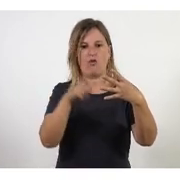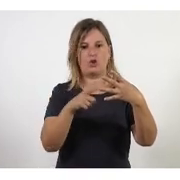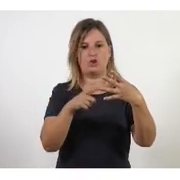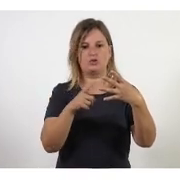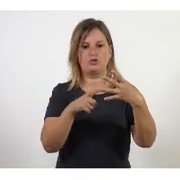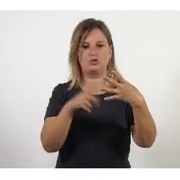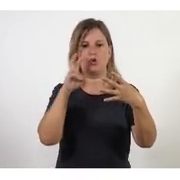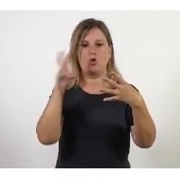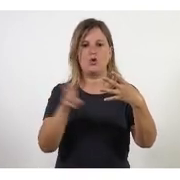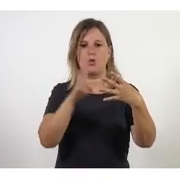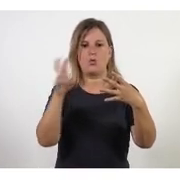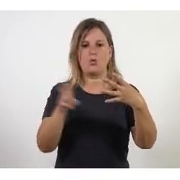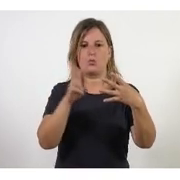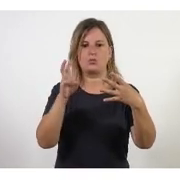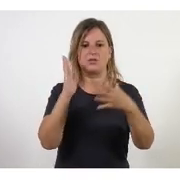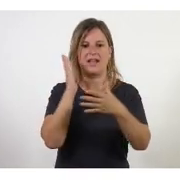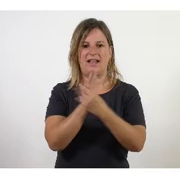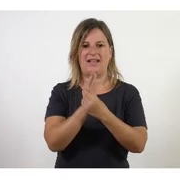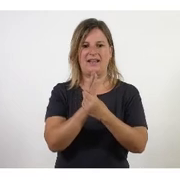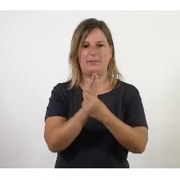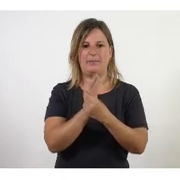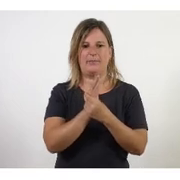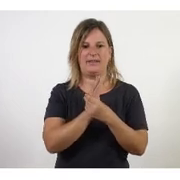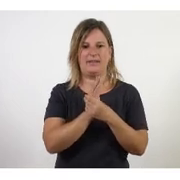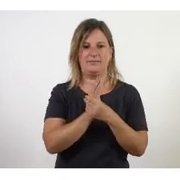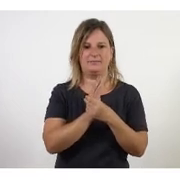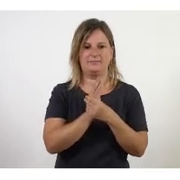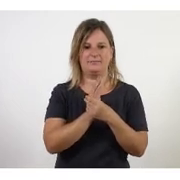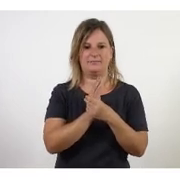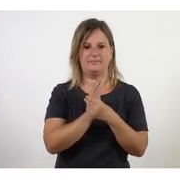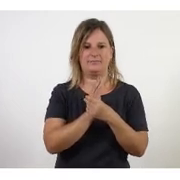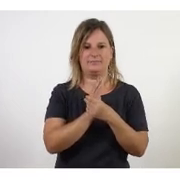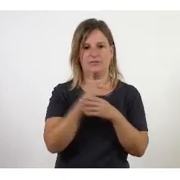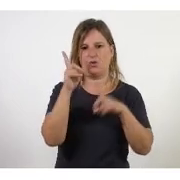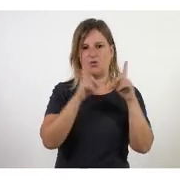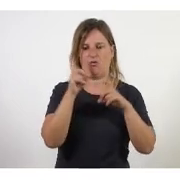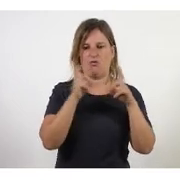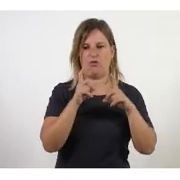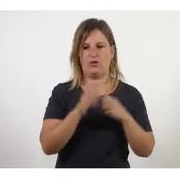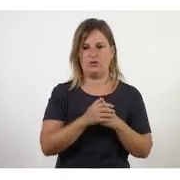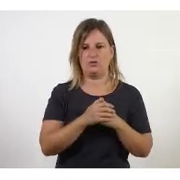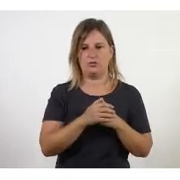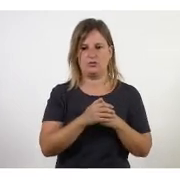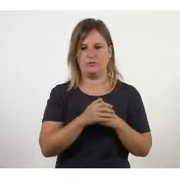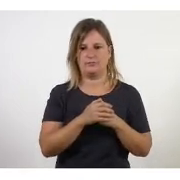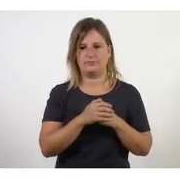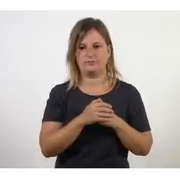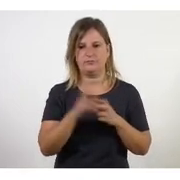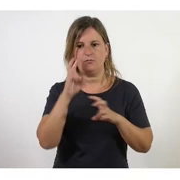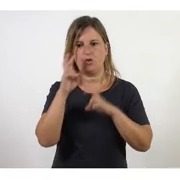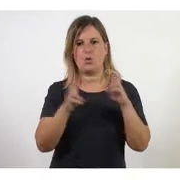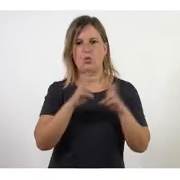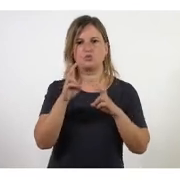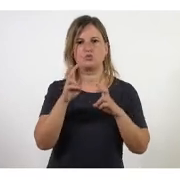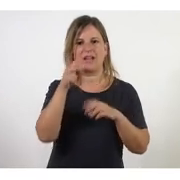ràpidament, anirem a buscar la carpeta, aquí està, la carpeta on tinc les fotos, és a dir, no buscaré vídeos, sinó buscaré